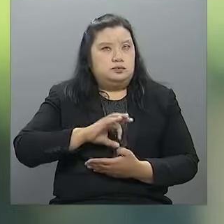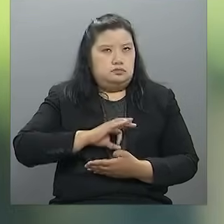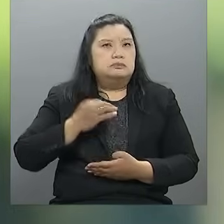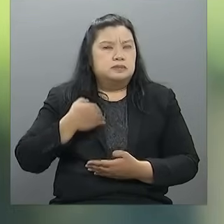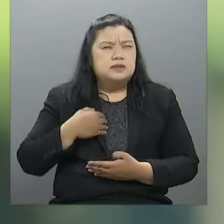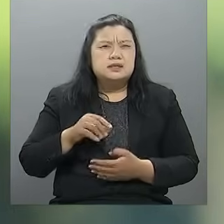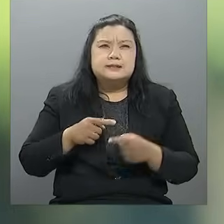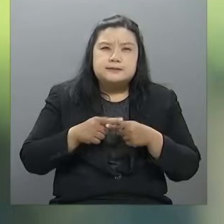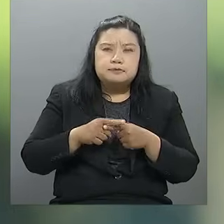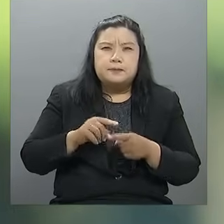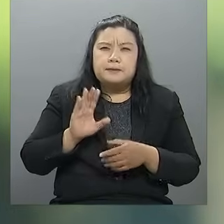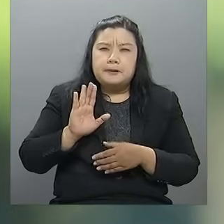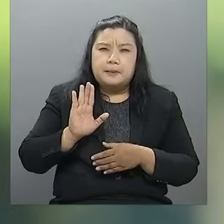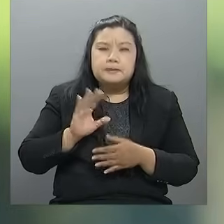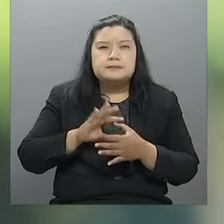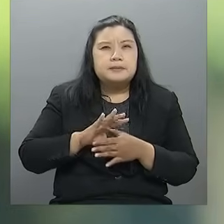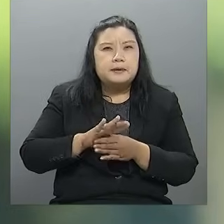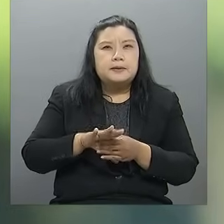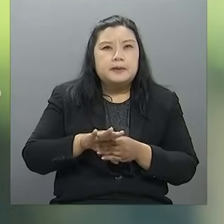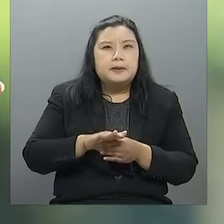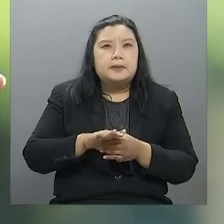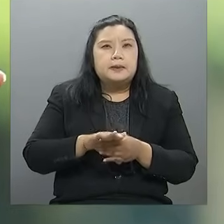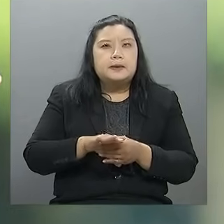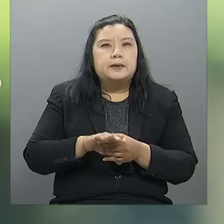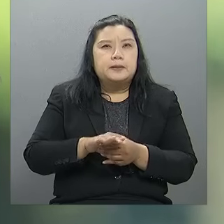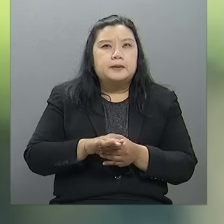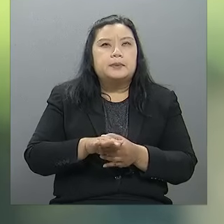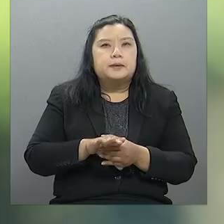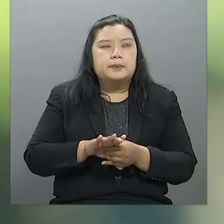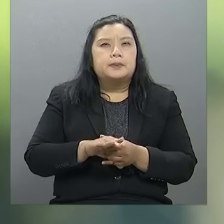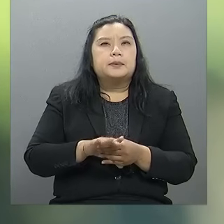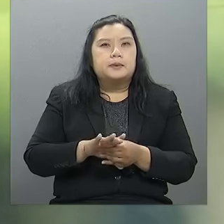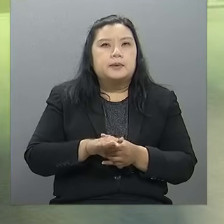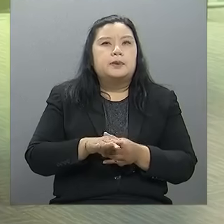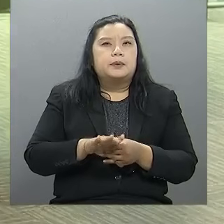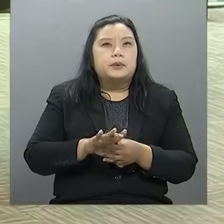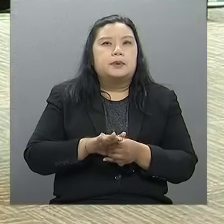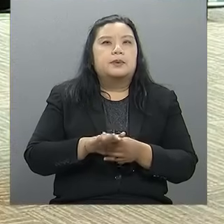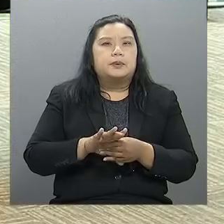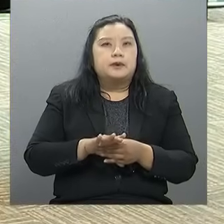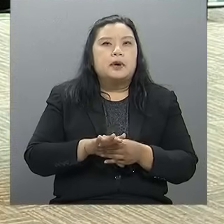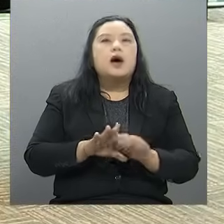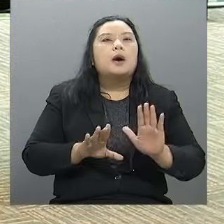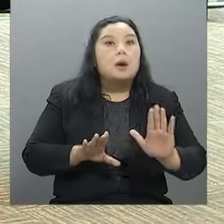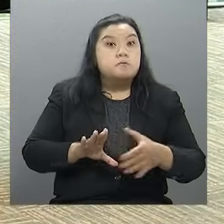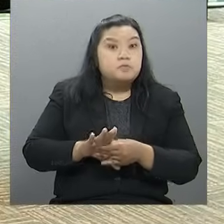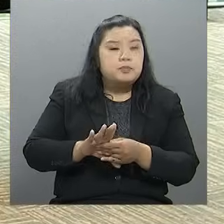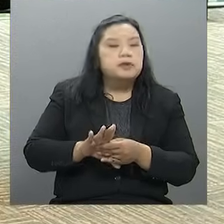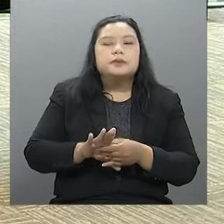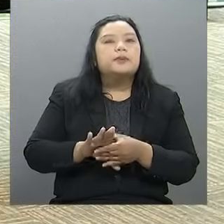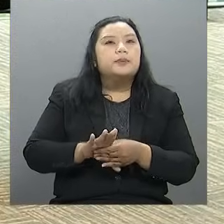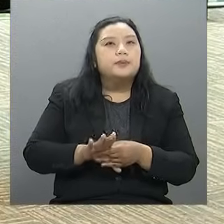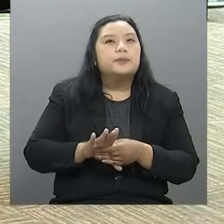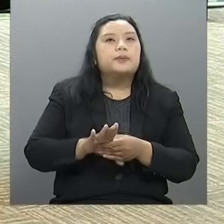ให้ชิanongedลษณะนี่นะฮะ